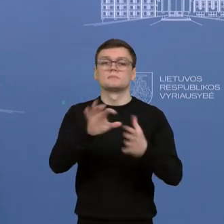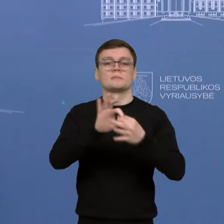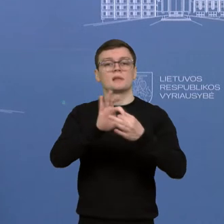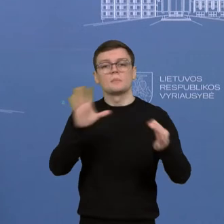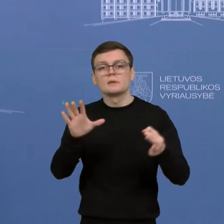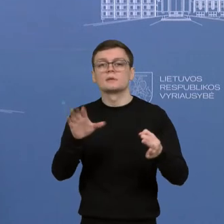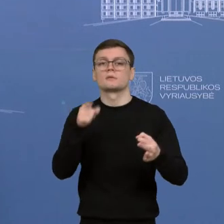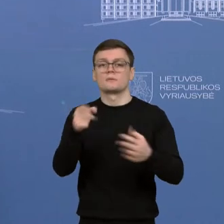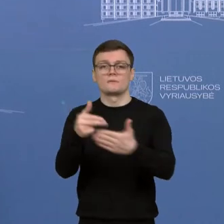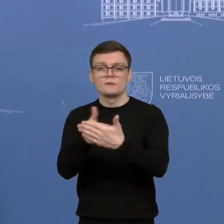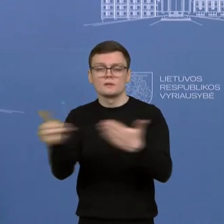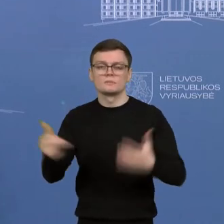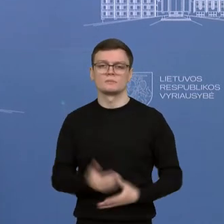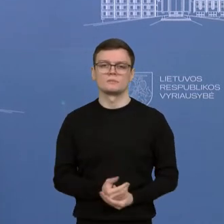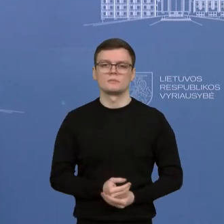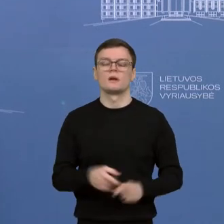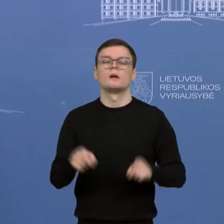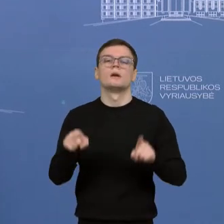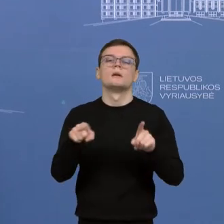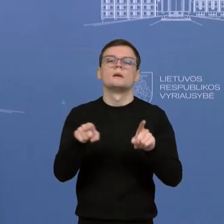tiekėją,